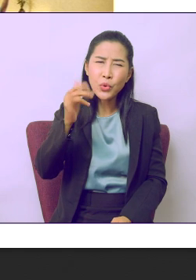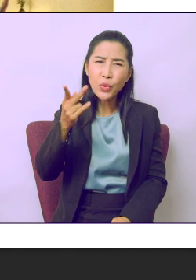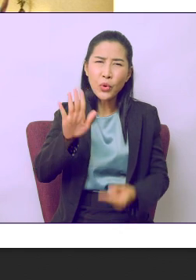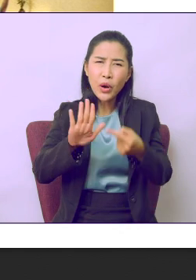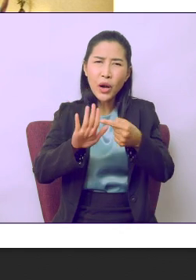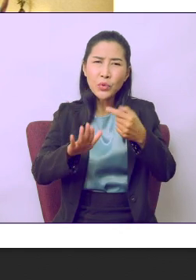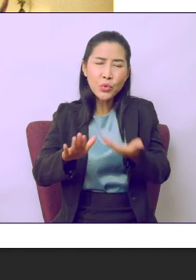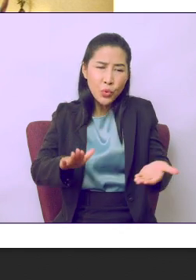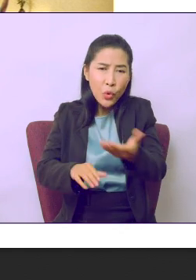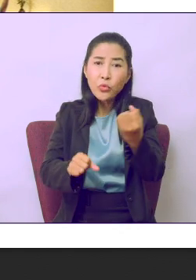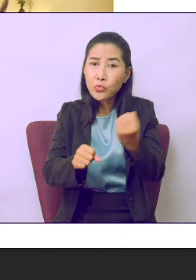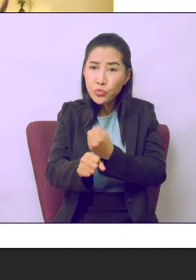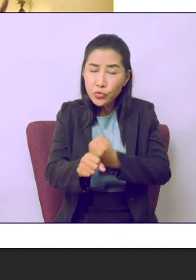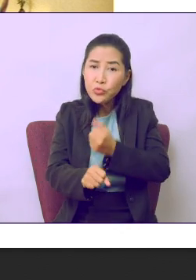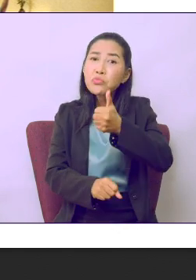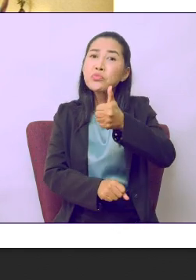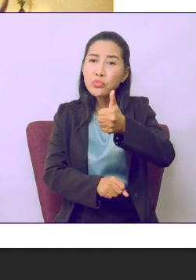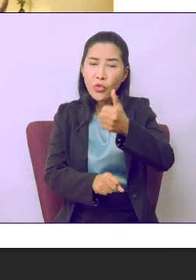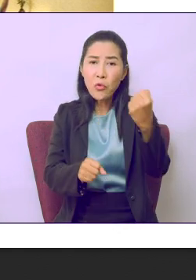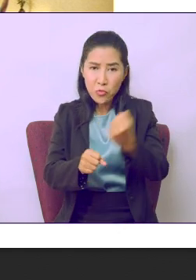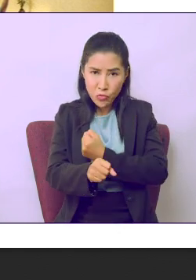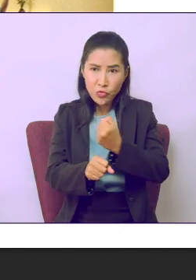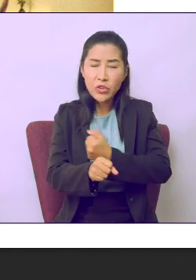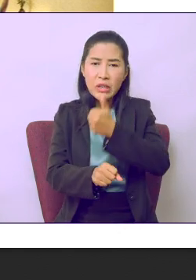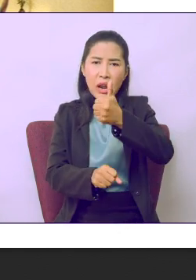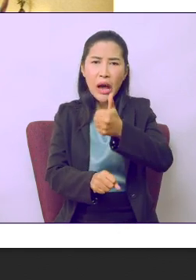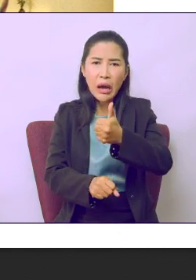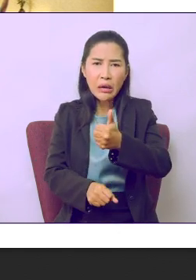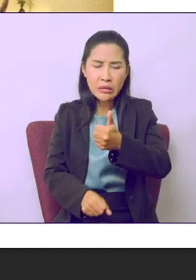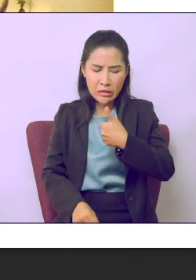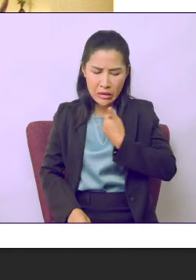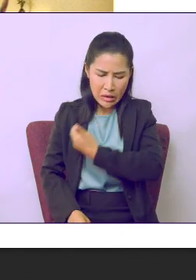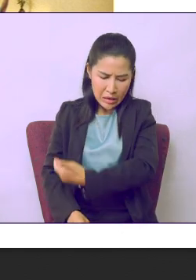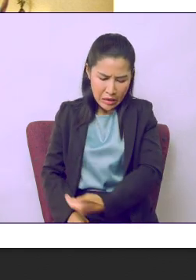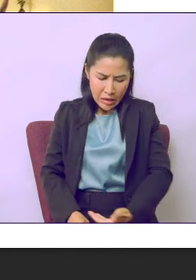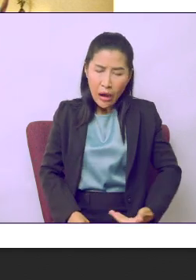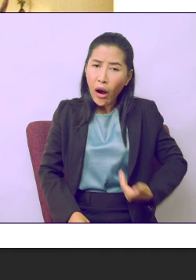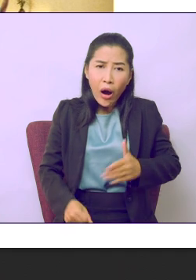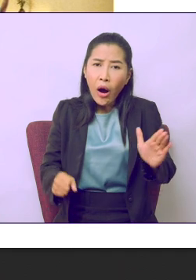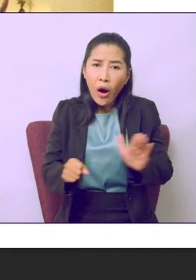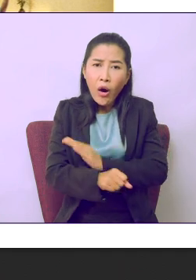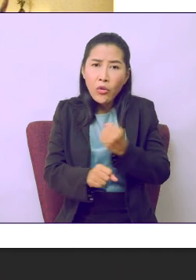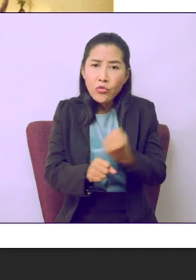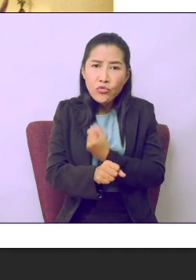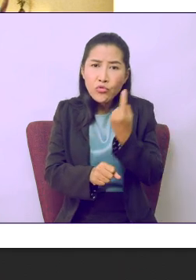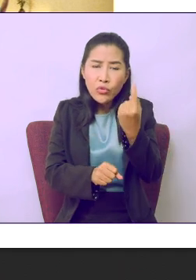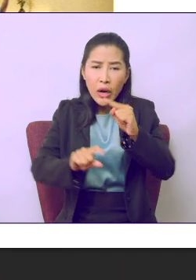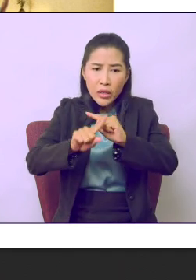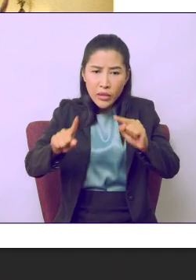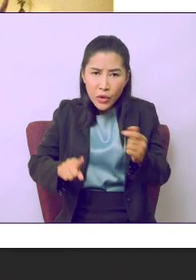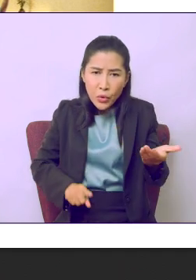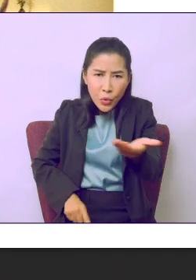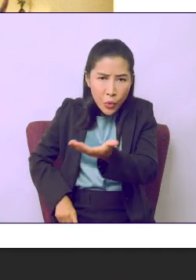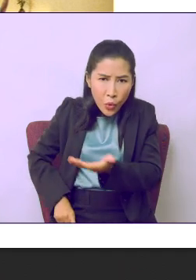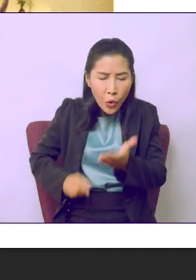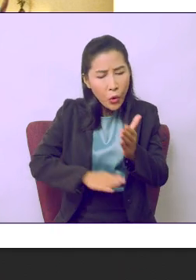ฝึกได้ไม่ใช่ว่าคนที่ที่ครบครบร่างกายครบอ่ะฝึกเท่านั้นแต่ทุกคนสามารถใช้เครื่องมือของ